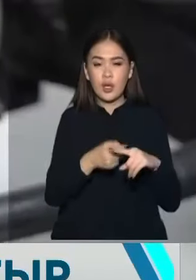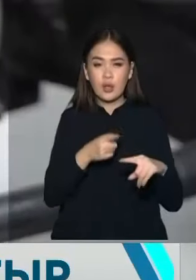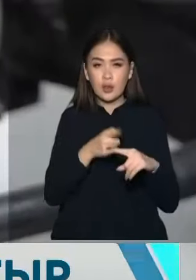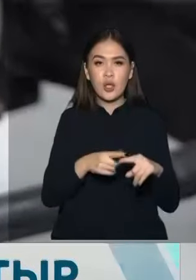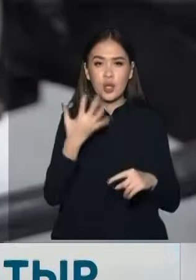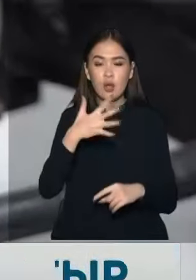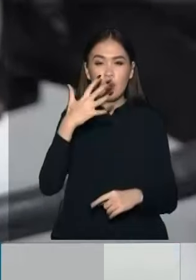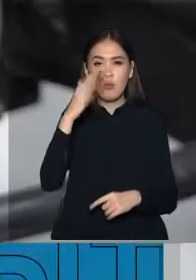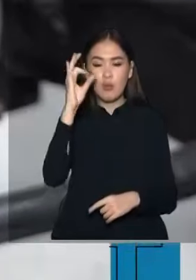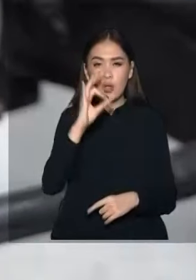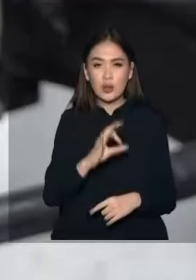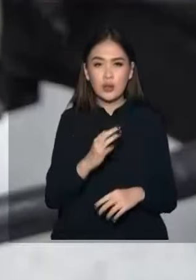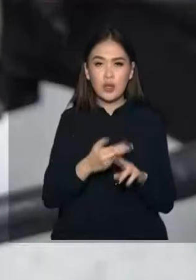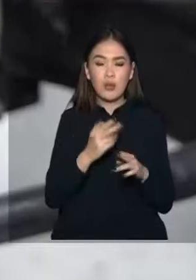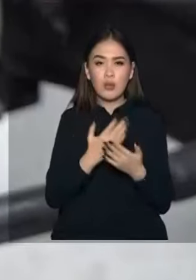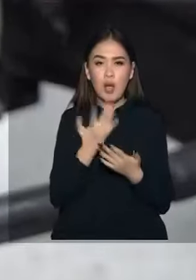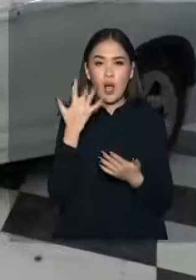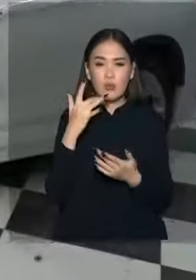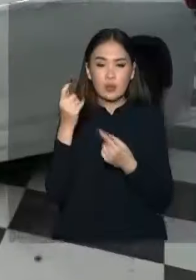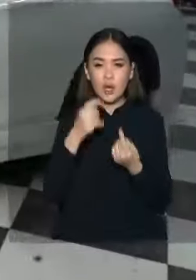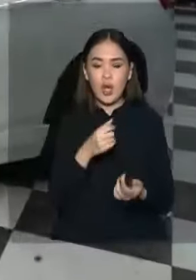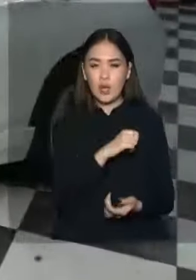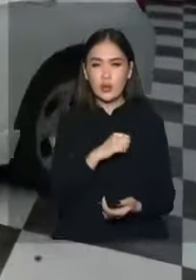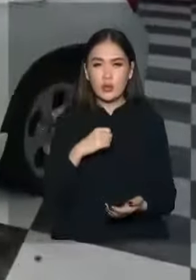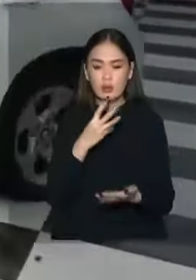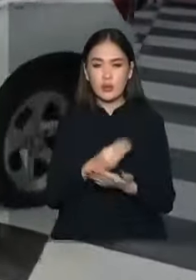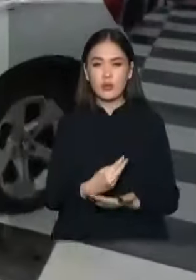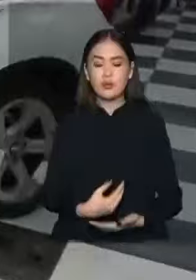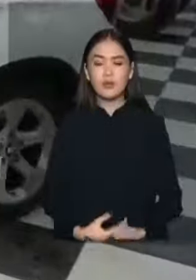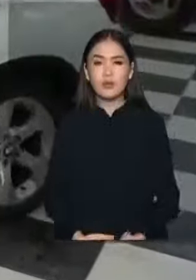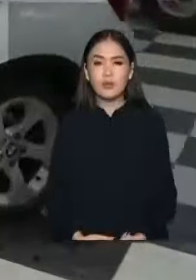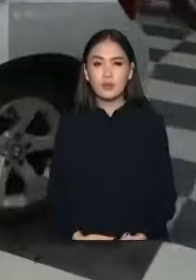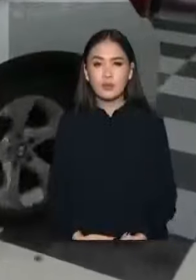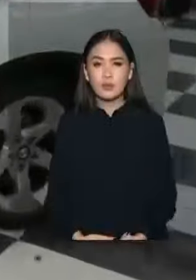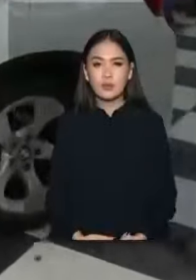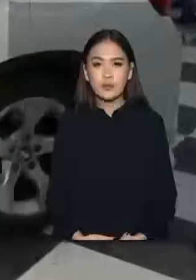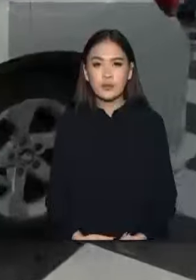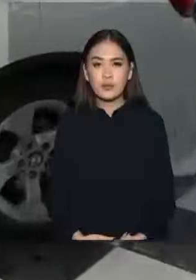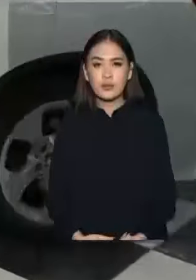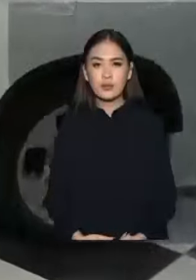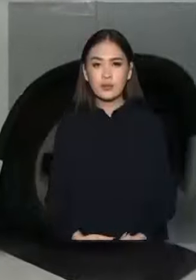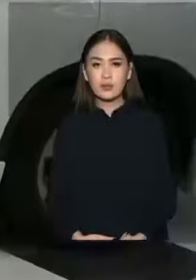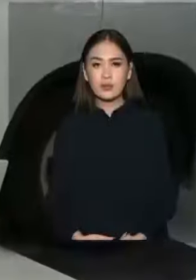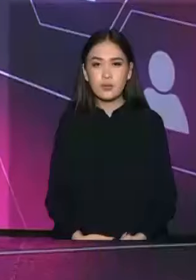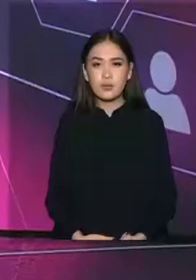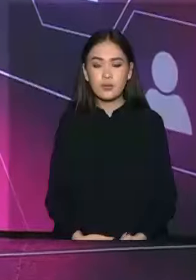алса, қалғанын өздері жасап шығаруда. Нұрлан Әлімбаев, Олжас Нұрбединов, Жібек жолы, Шымкенттен.